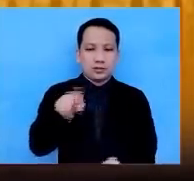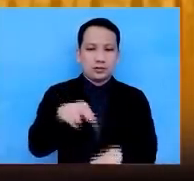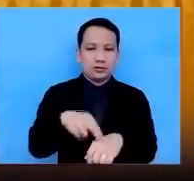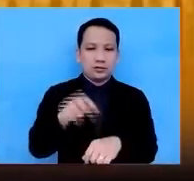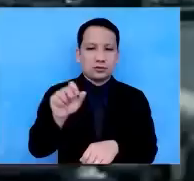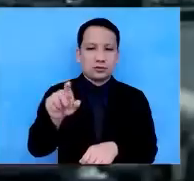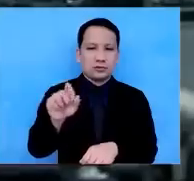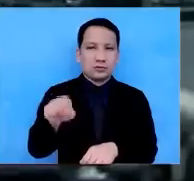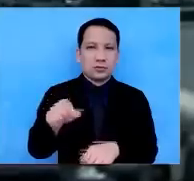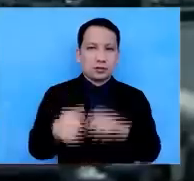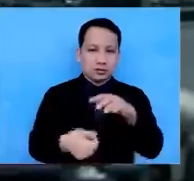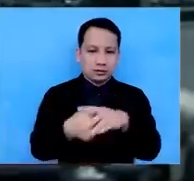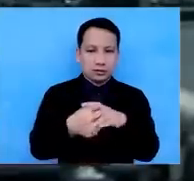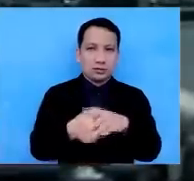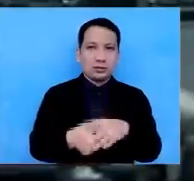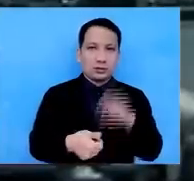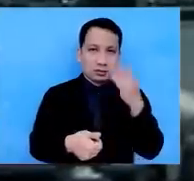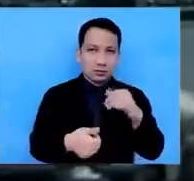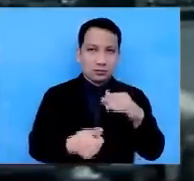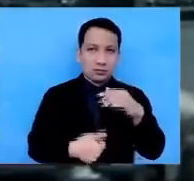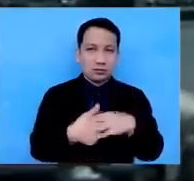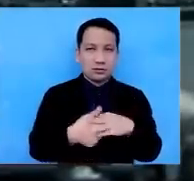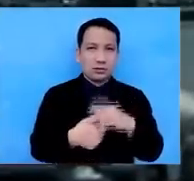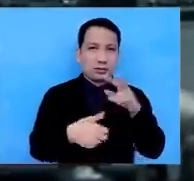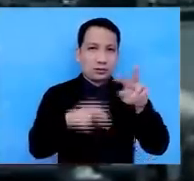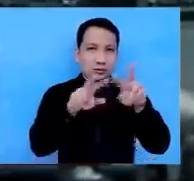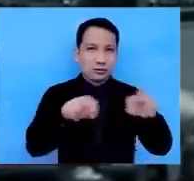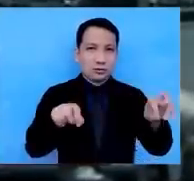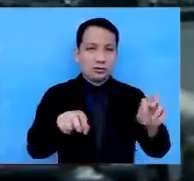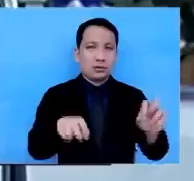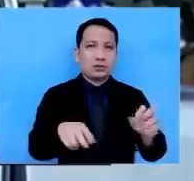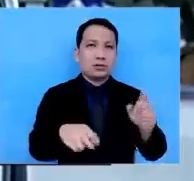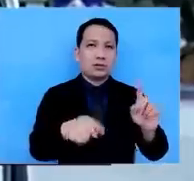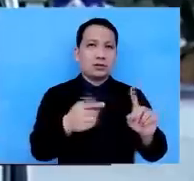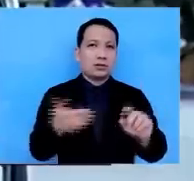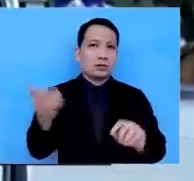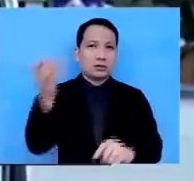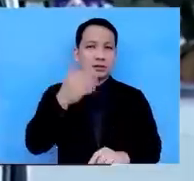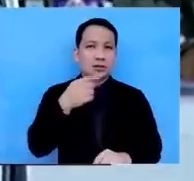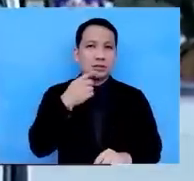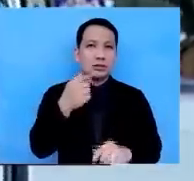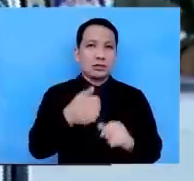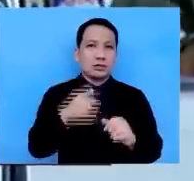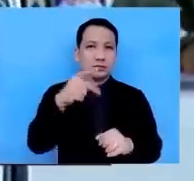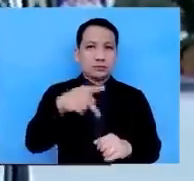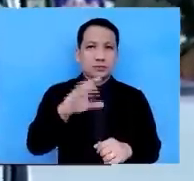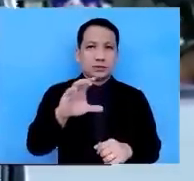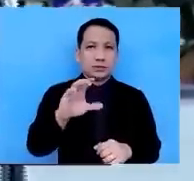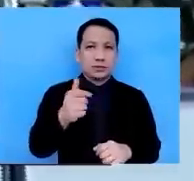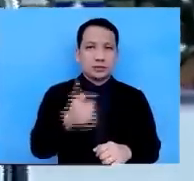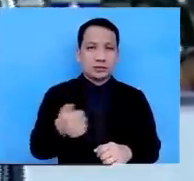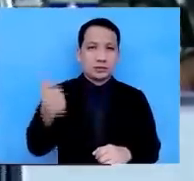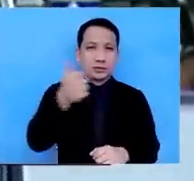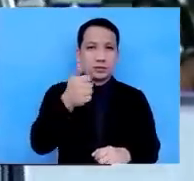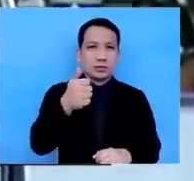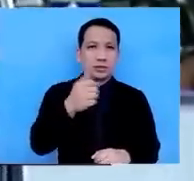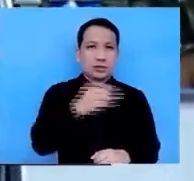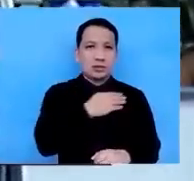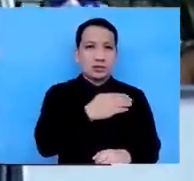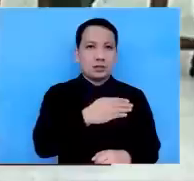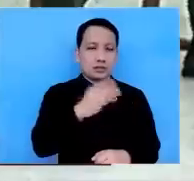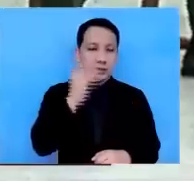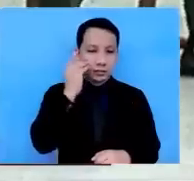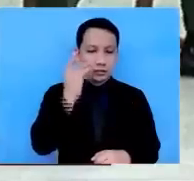mga natuklasan. Ang lumabas sa kanilang investigasyon, si dating commander ng Presidential Security Group na si Brigadier General Jesus